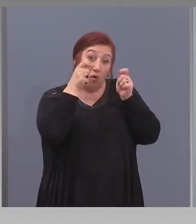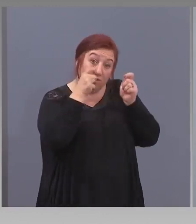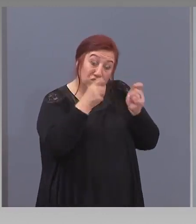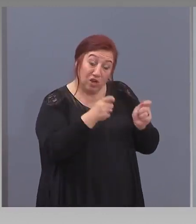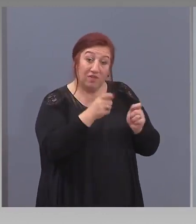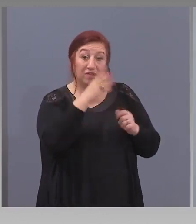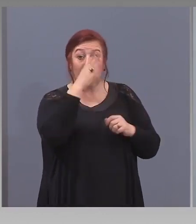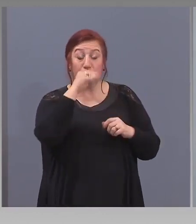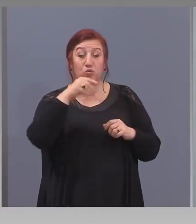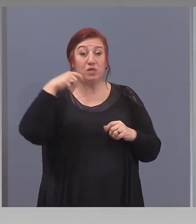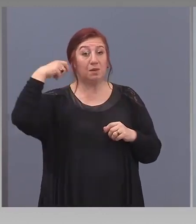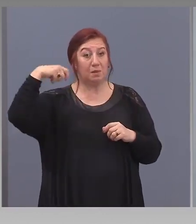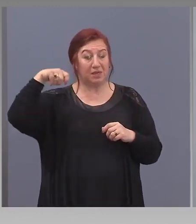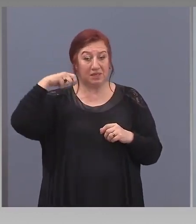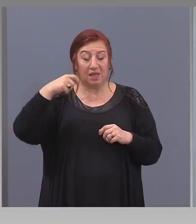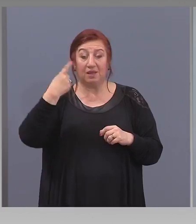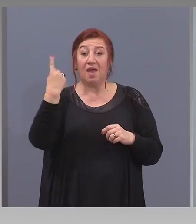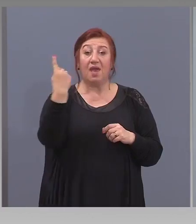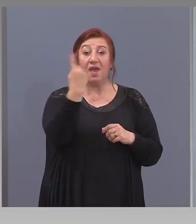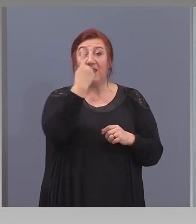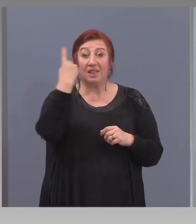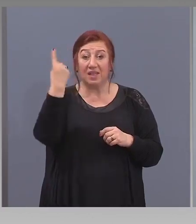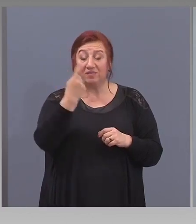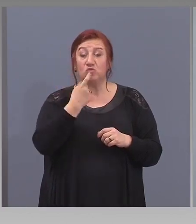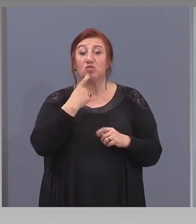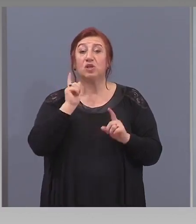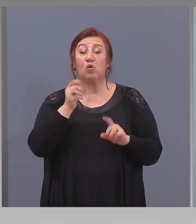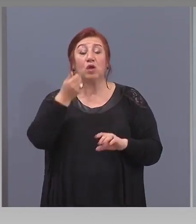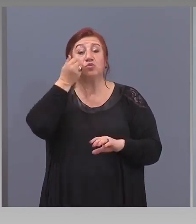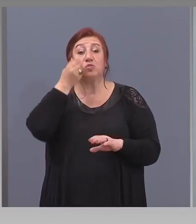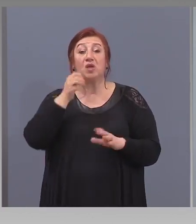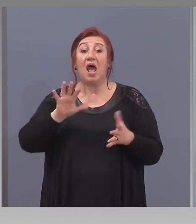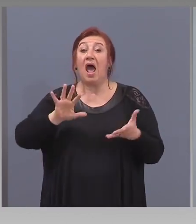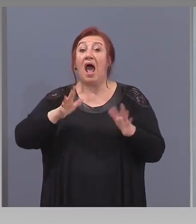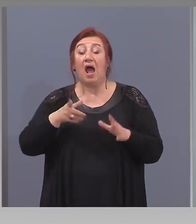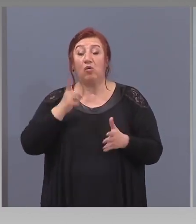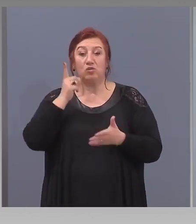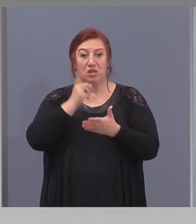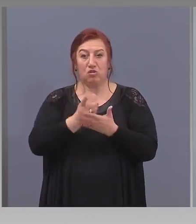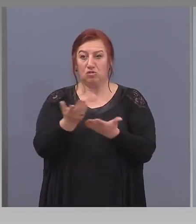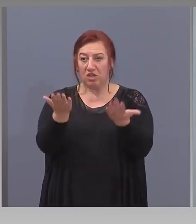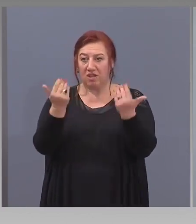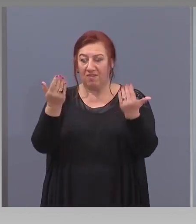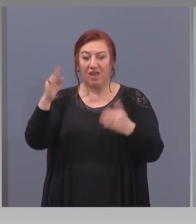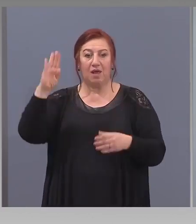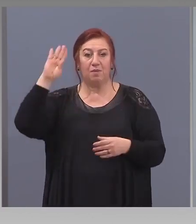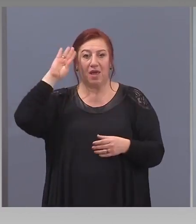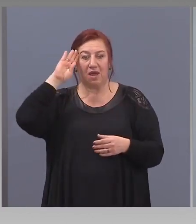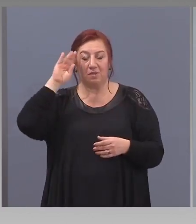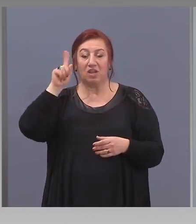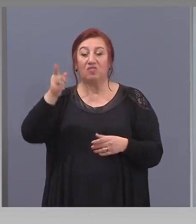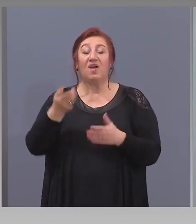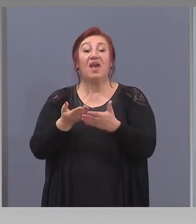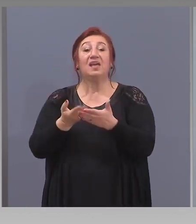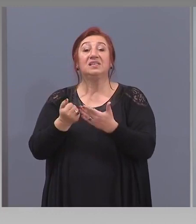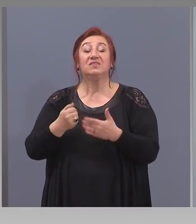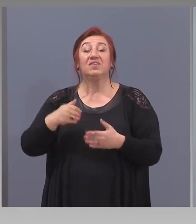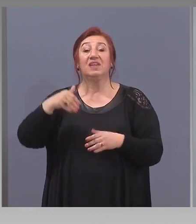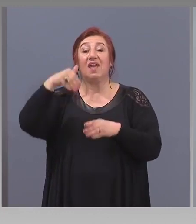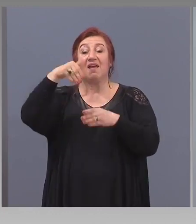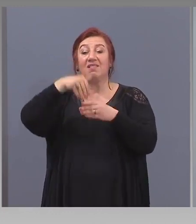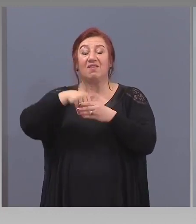единственото, за което ще се използва, ако се наложи армията, това е поради искането на МВР,